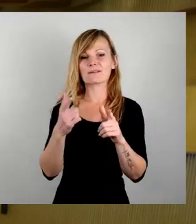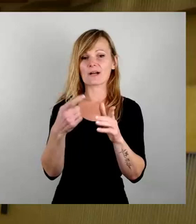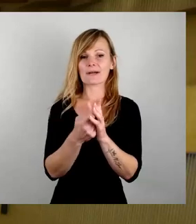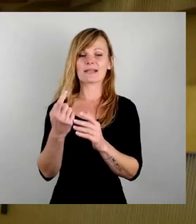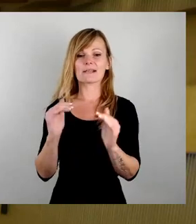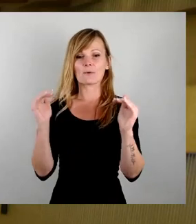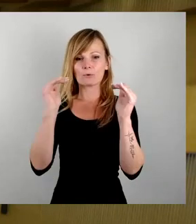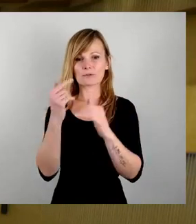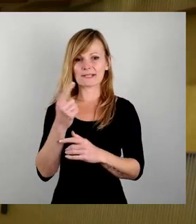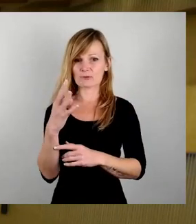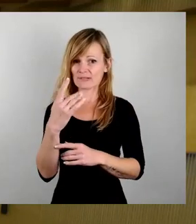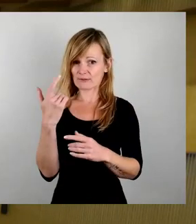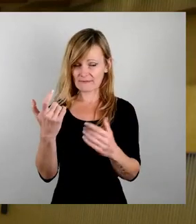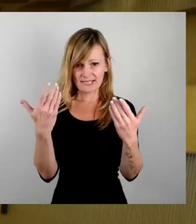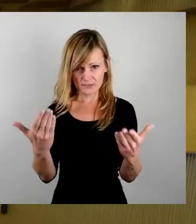2024.